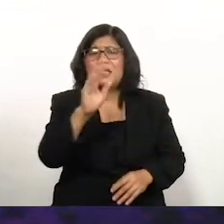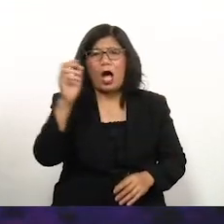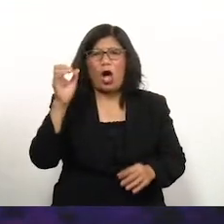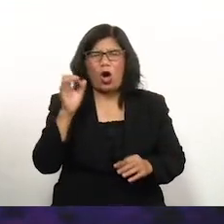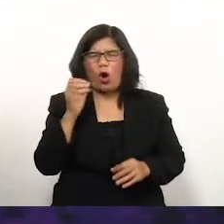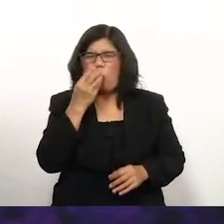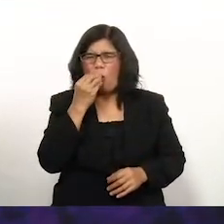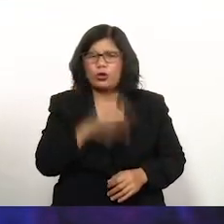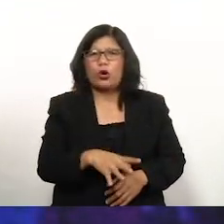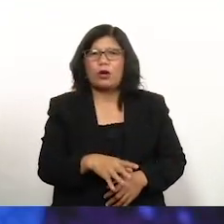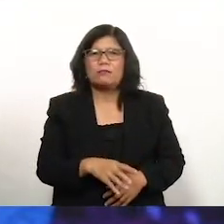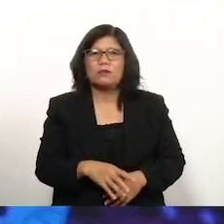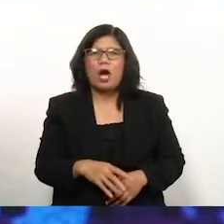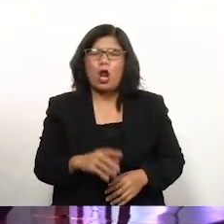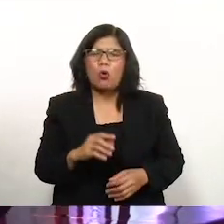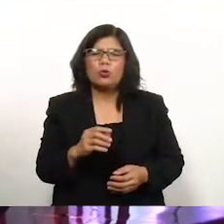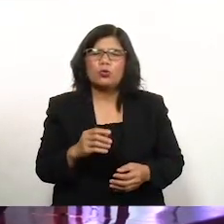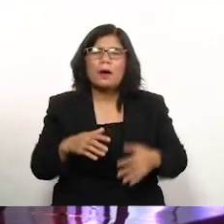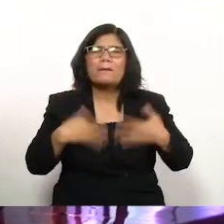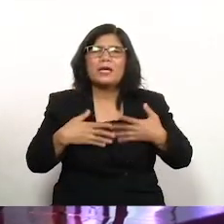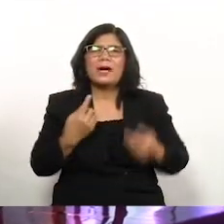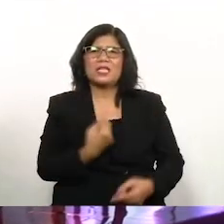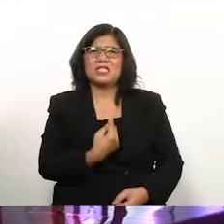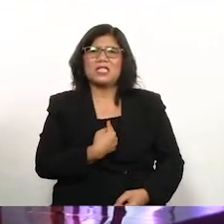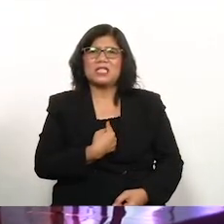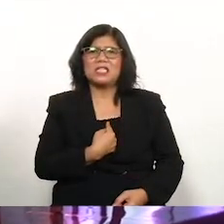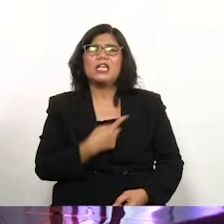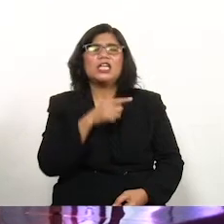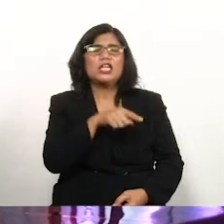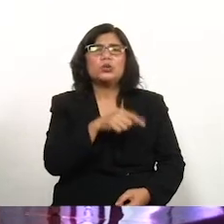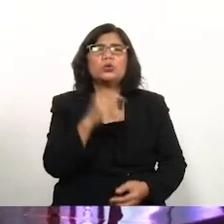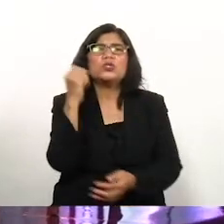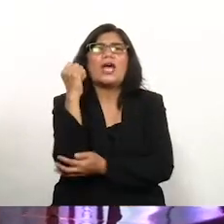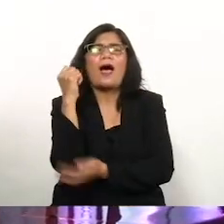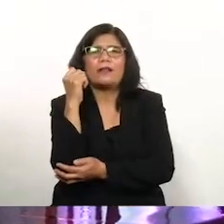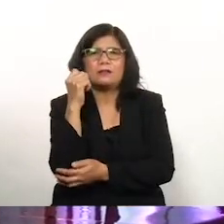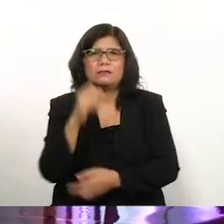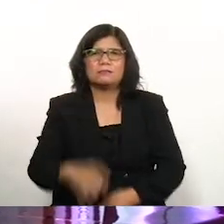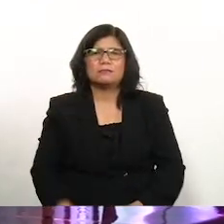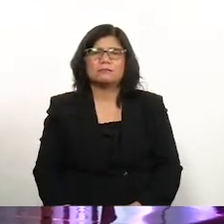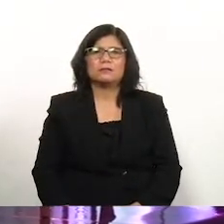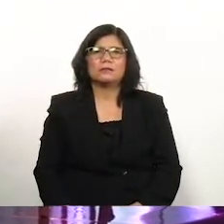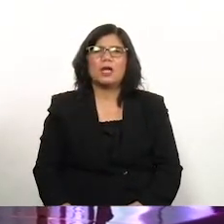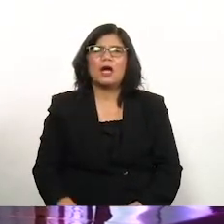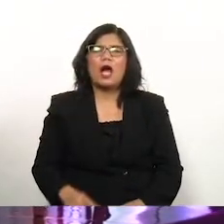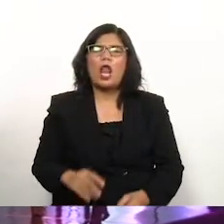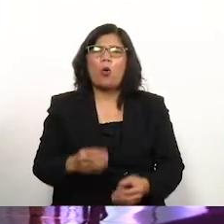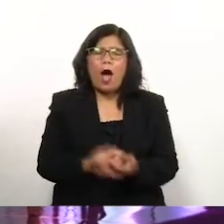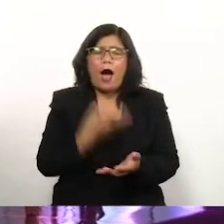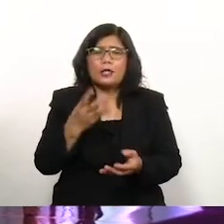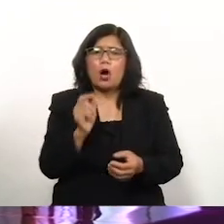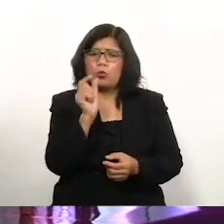kesenangan tersendiri itu kejahatan hai tapi kalau pakai harta dan kekayaan to meluaskan tajam Tuhan untuk menolong jiwa-jiwa